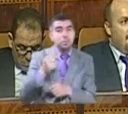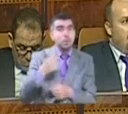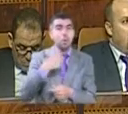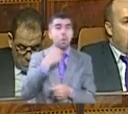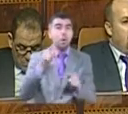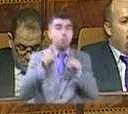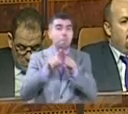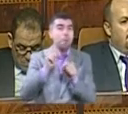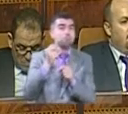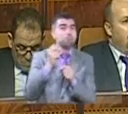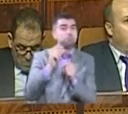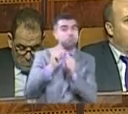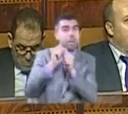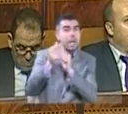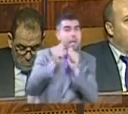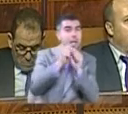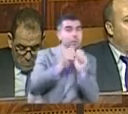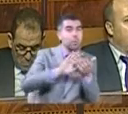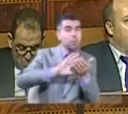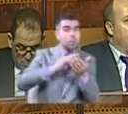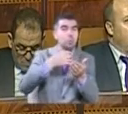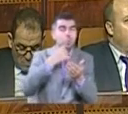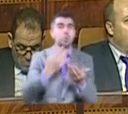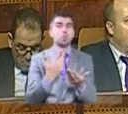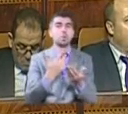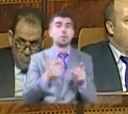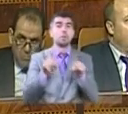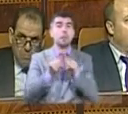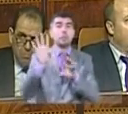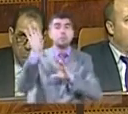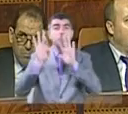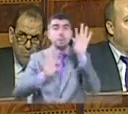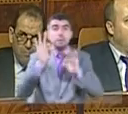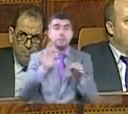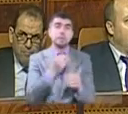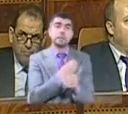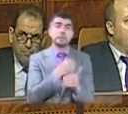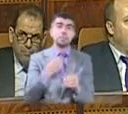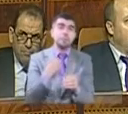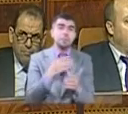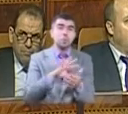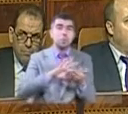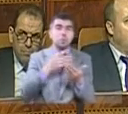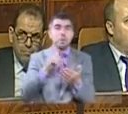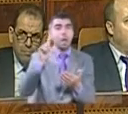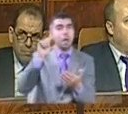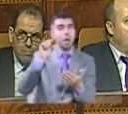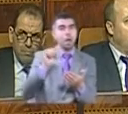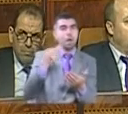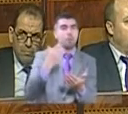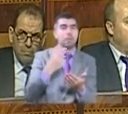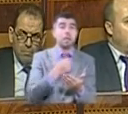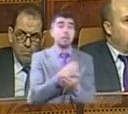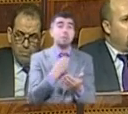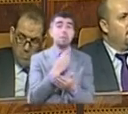الولوج والبعد الجغرافي، وحتى وإن وجدت هذه الدور فإن قلة الموارد البشرية تظل عائق كبير، حيث عندنا طبيب